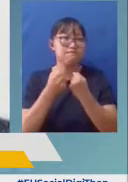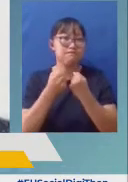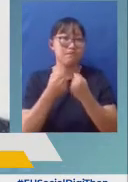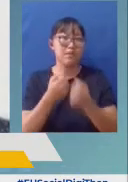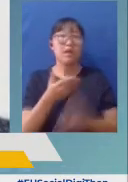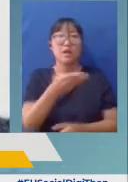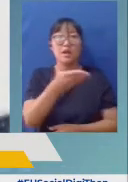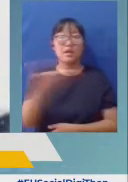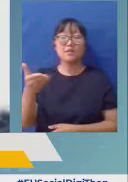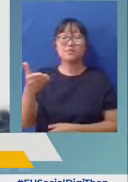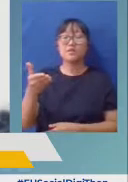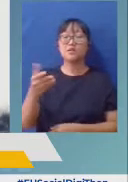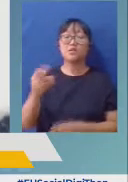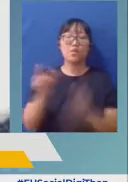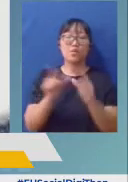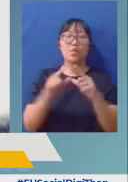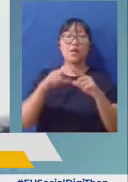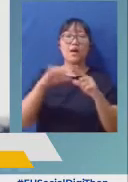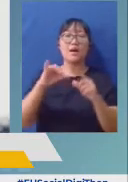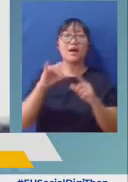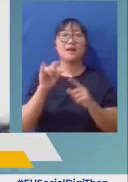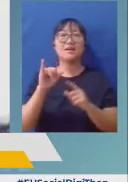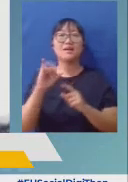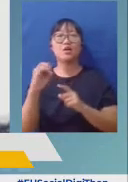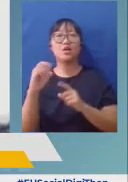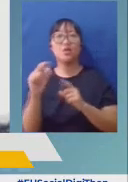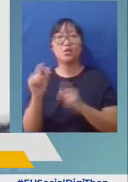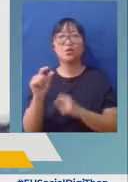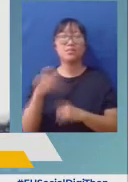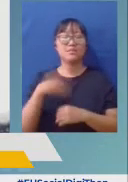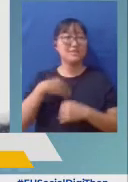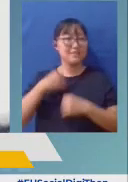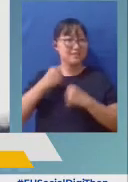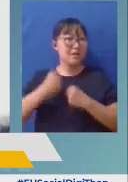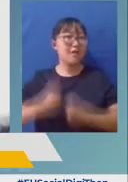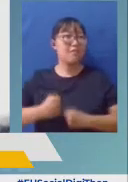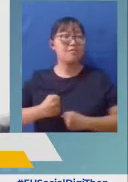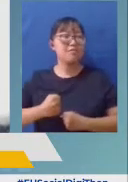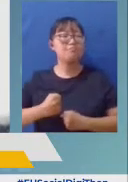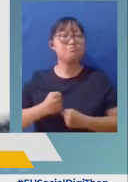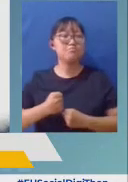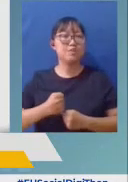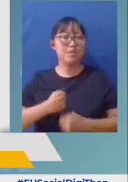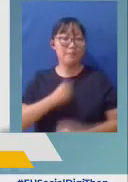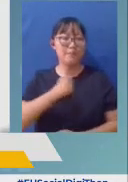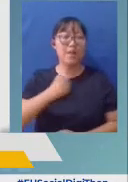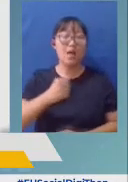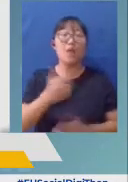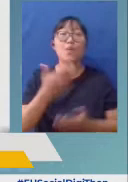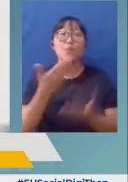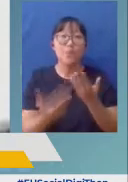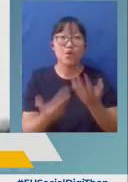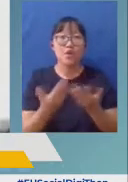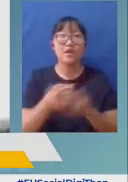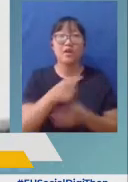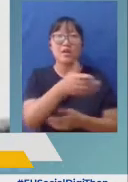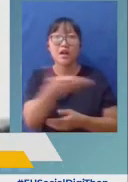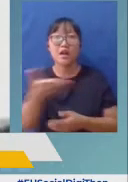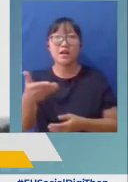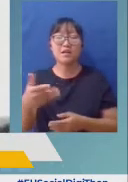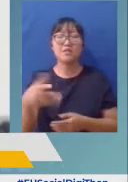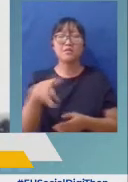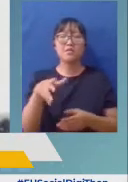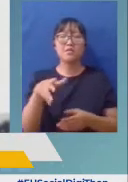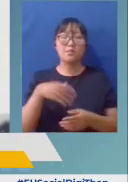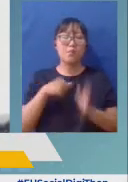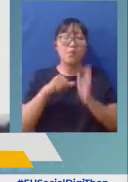pembela. Jadi dan risikonya kamu membela itu kemungkinan kamu juga dibully. But it doesn't matter karena kamu nggak layak dibully.